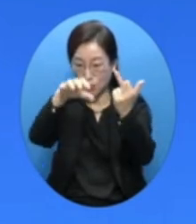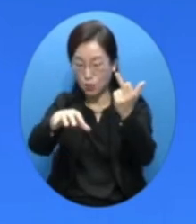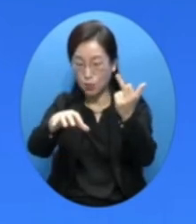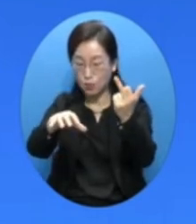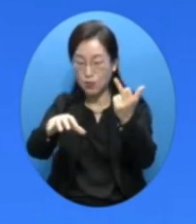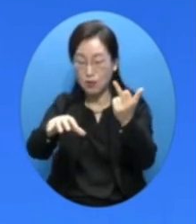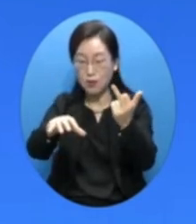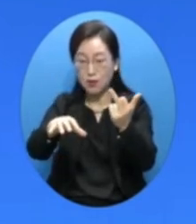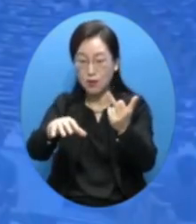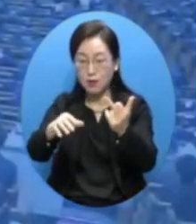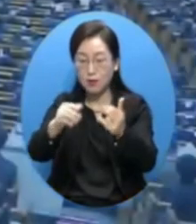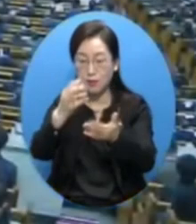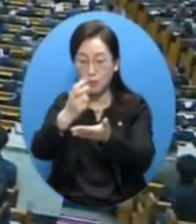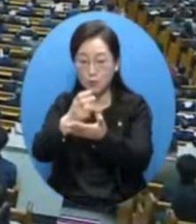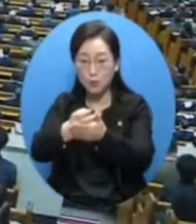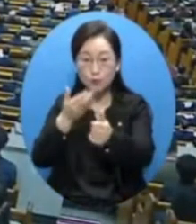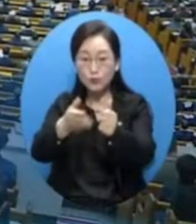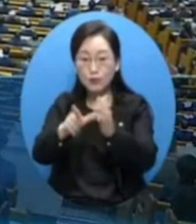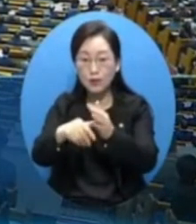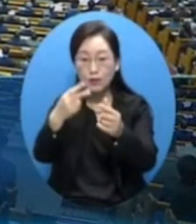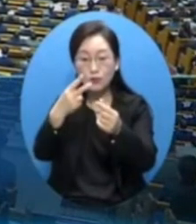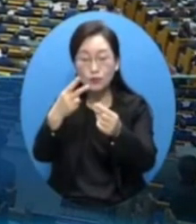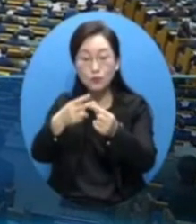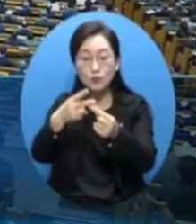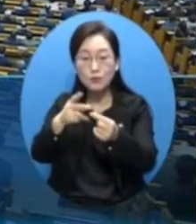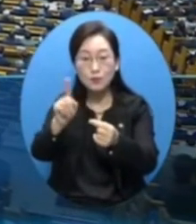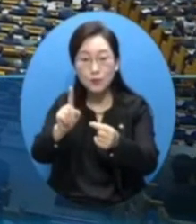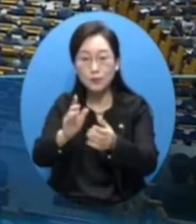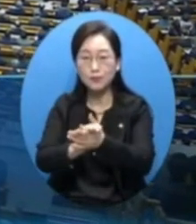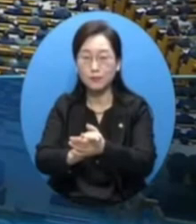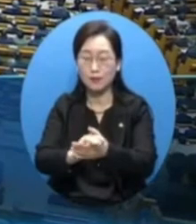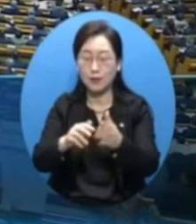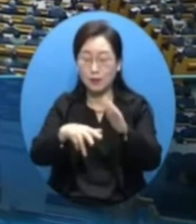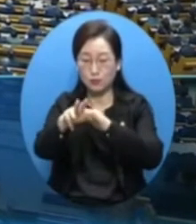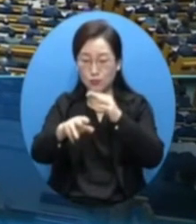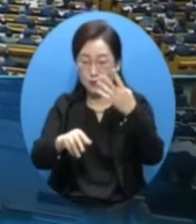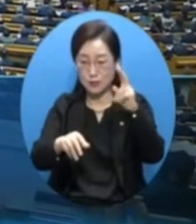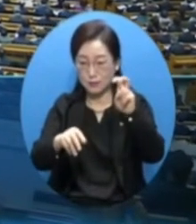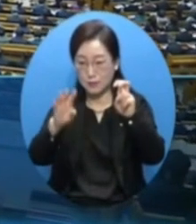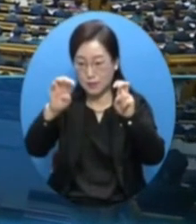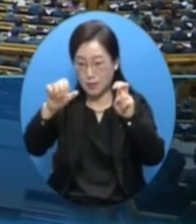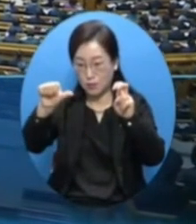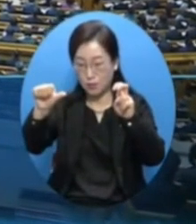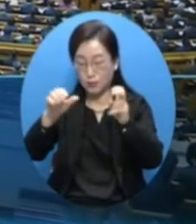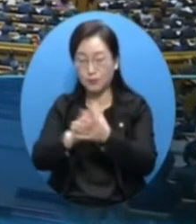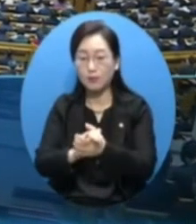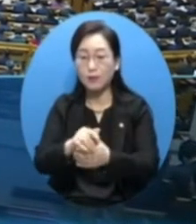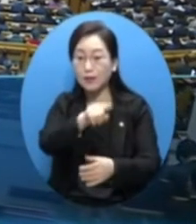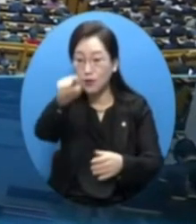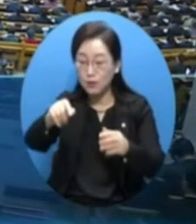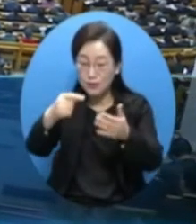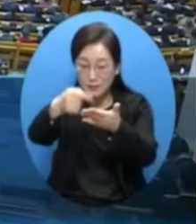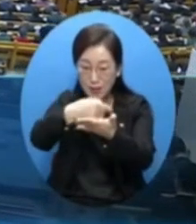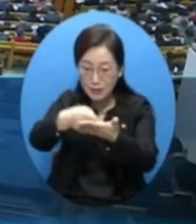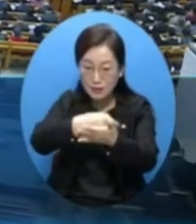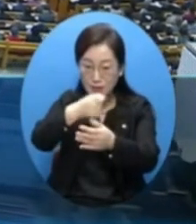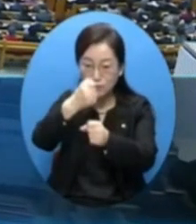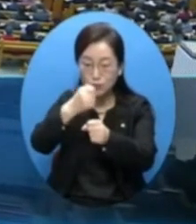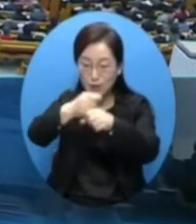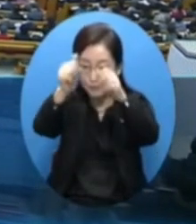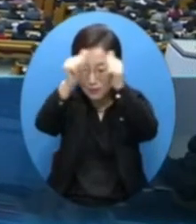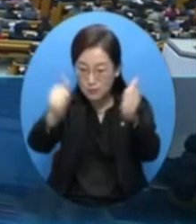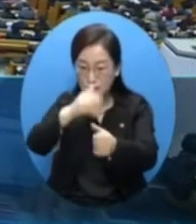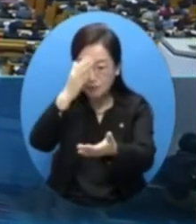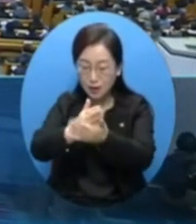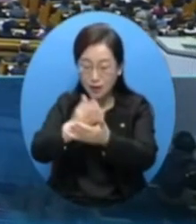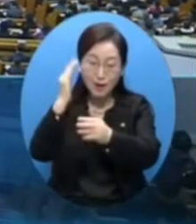계명이 우상을 섬기지 말라는 것입니다 출애굽기 입장 4절로 5절입니다 너를 위하여 세계 노상을 만들지 말고 또 위로 하늘에 있는 것이나